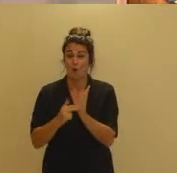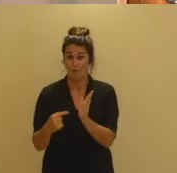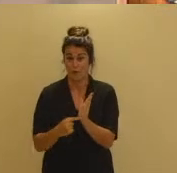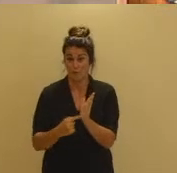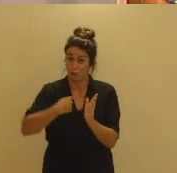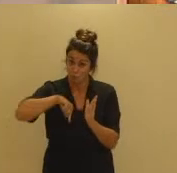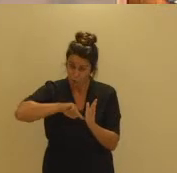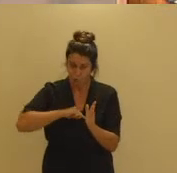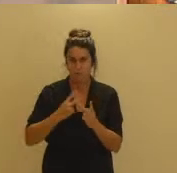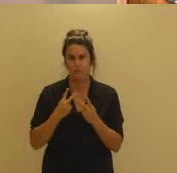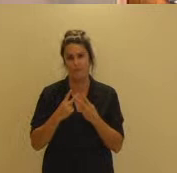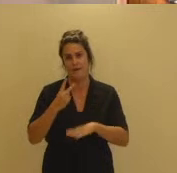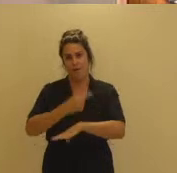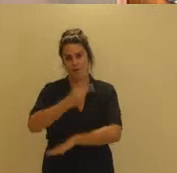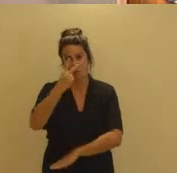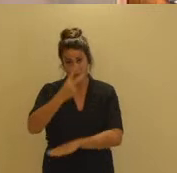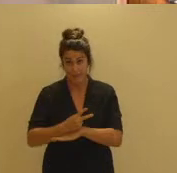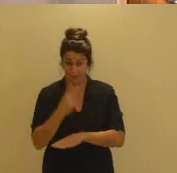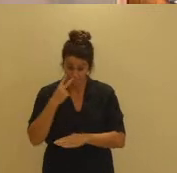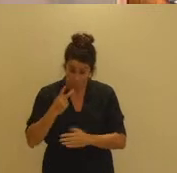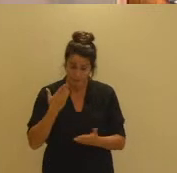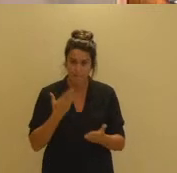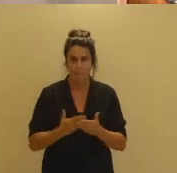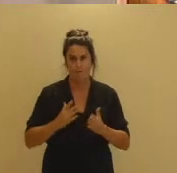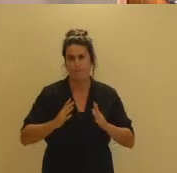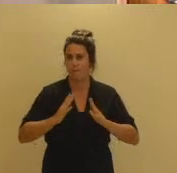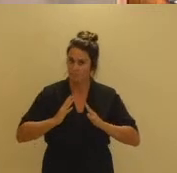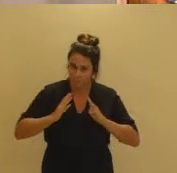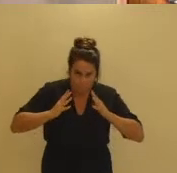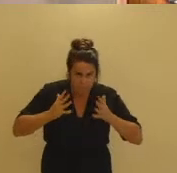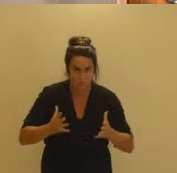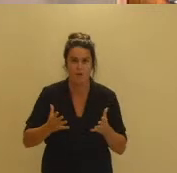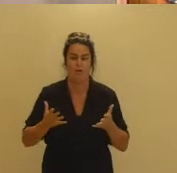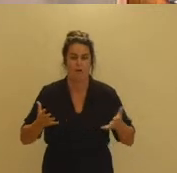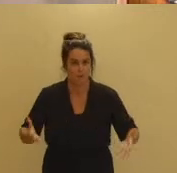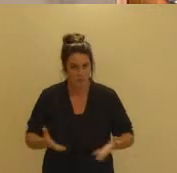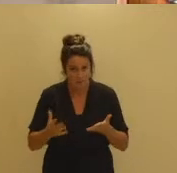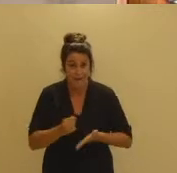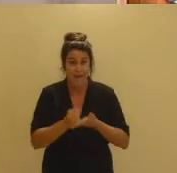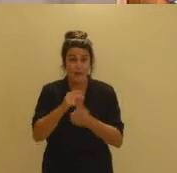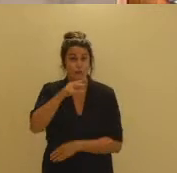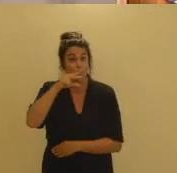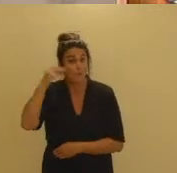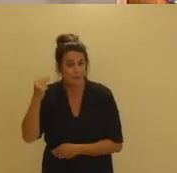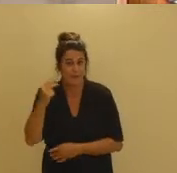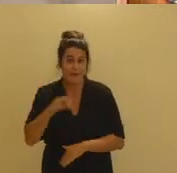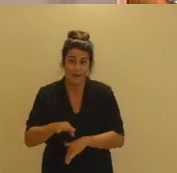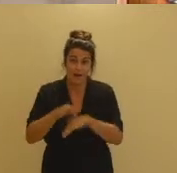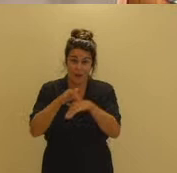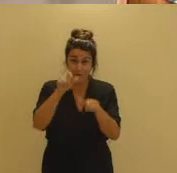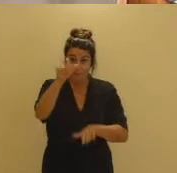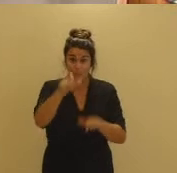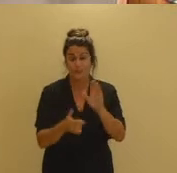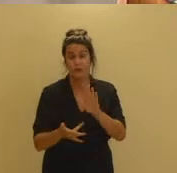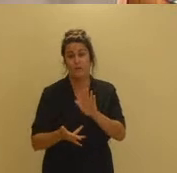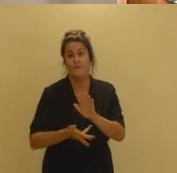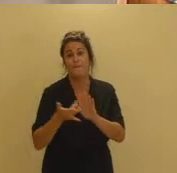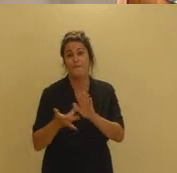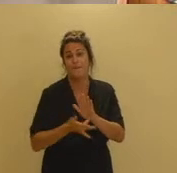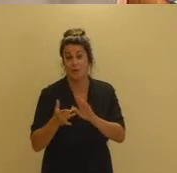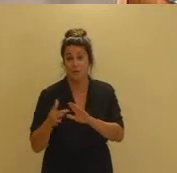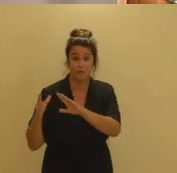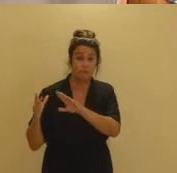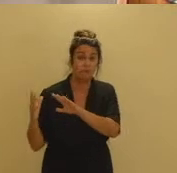d'Andaye confirme son engagement dans une démarche d'aide humanitaire d'accompagnement des migrants séjournant sur